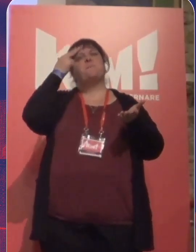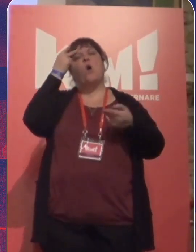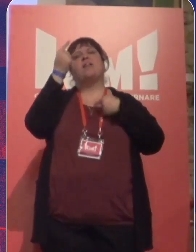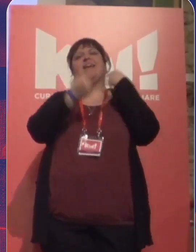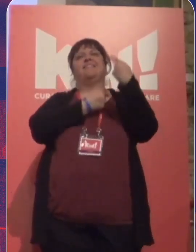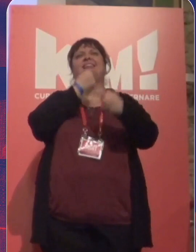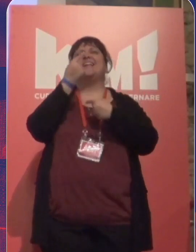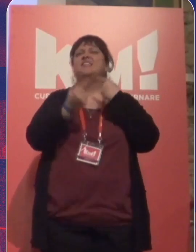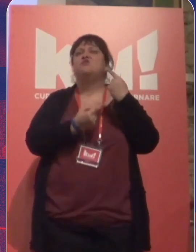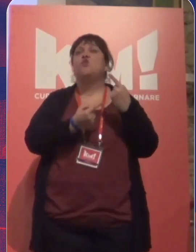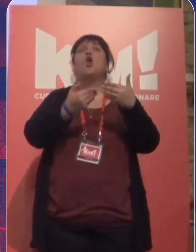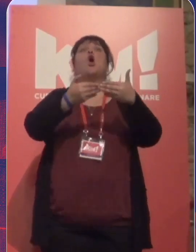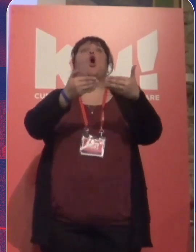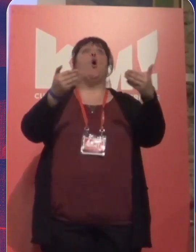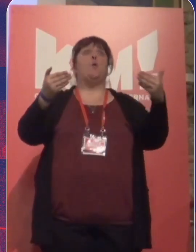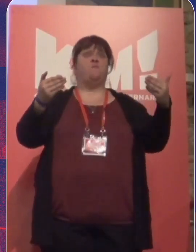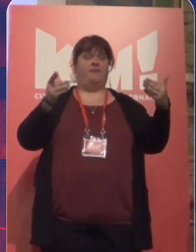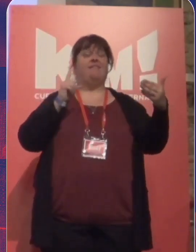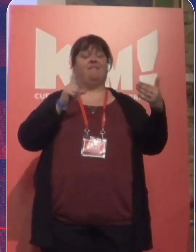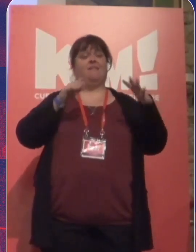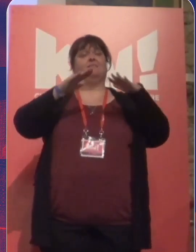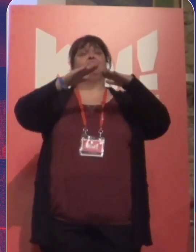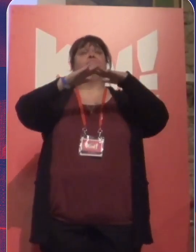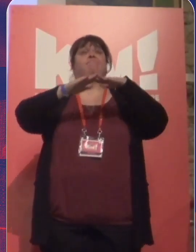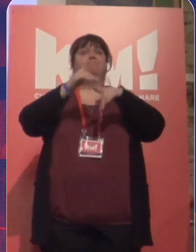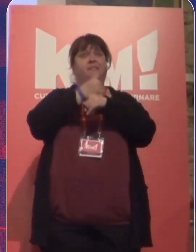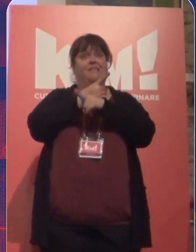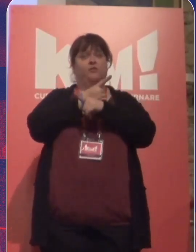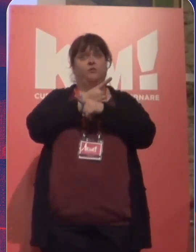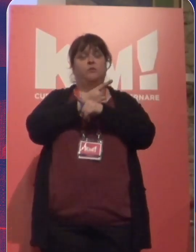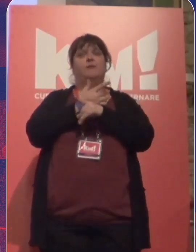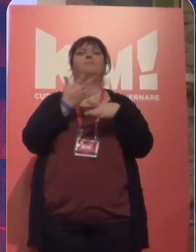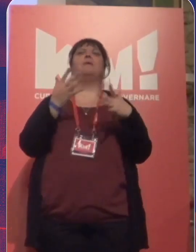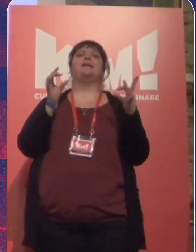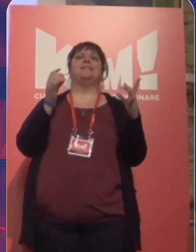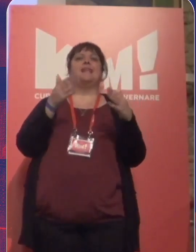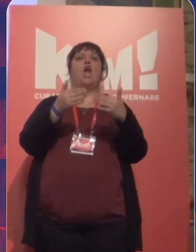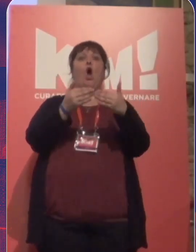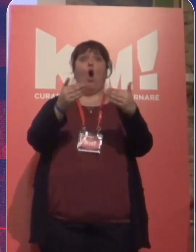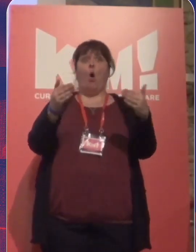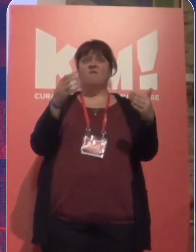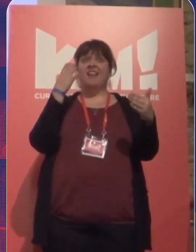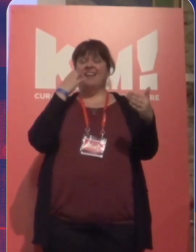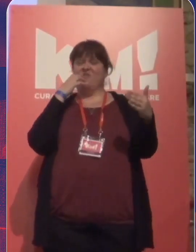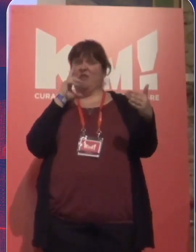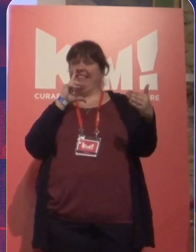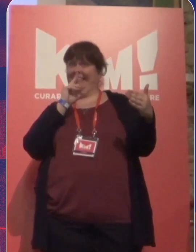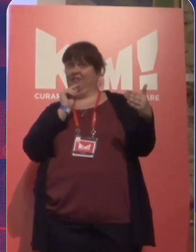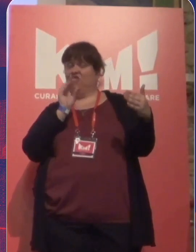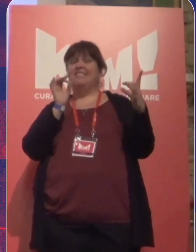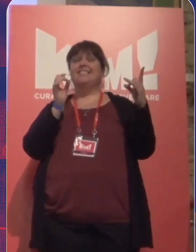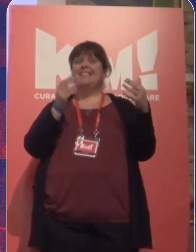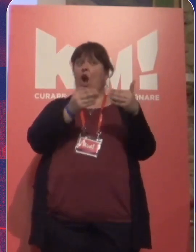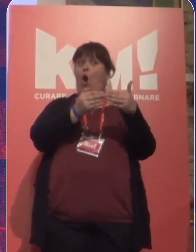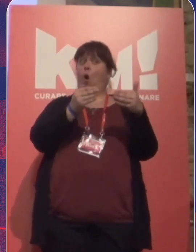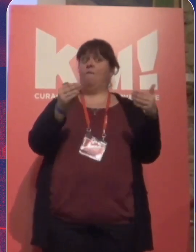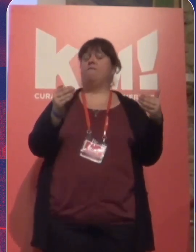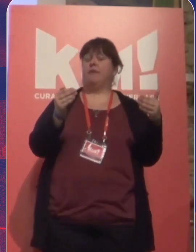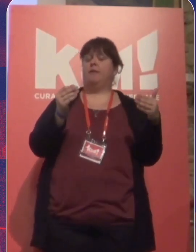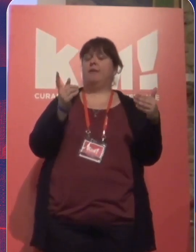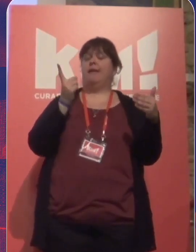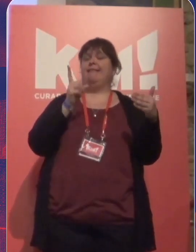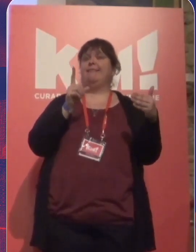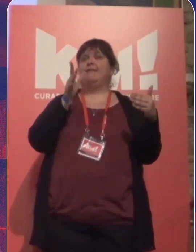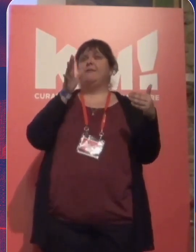loro confini ma il confine se è tale dice freud deve essere deve assomigliare a